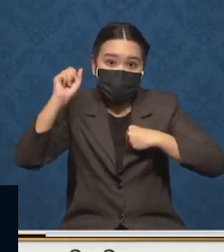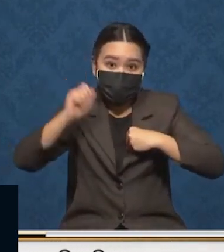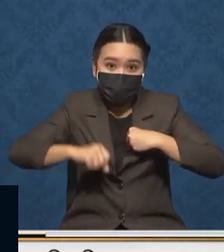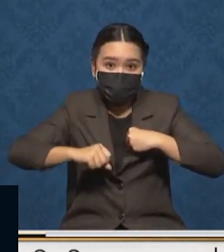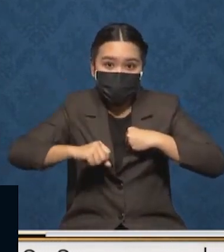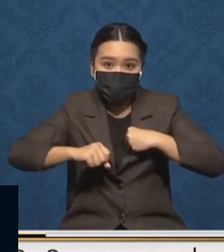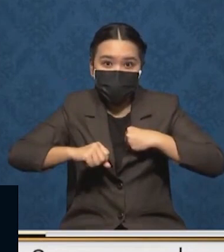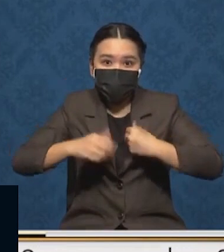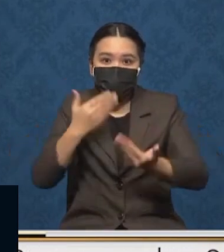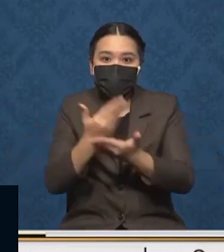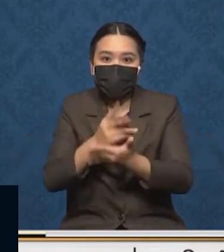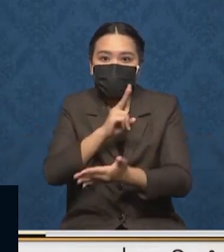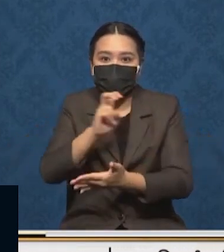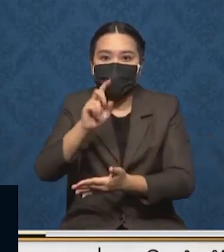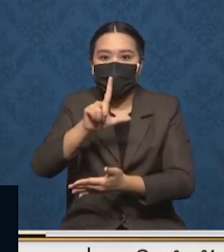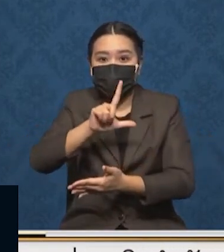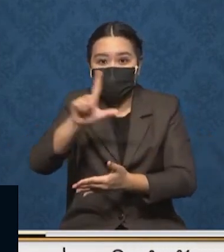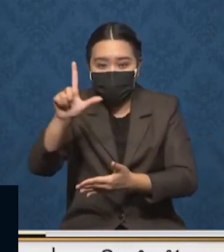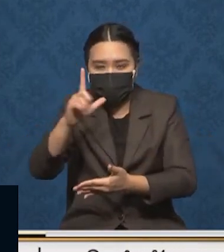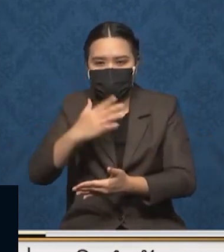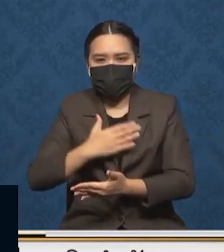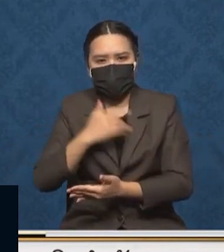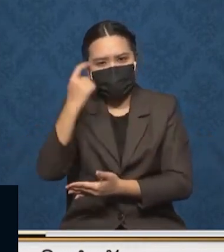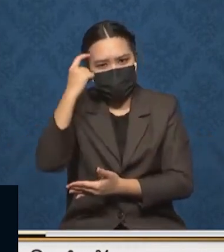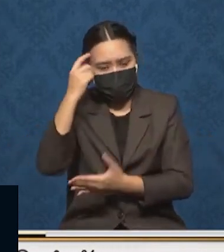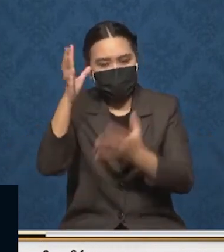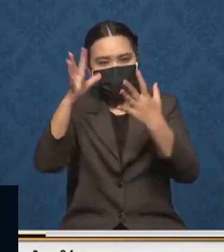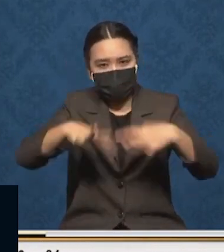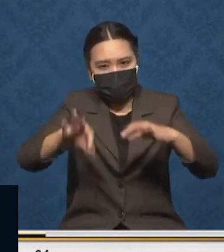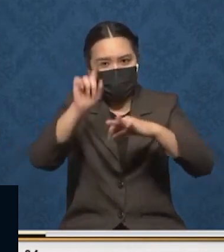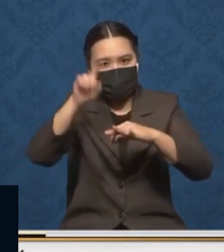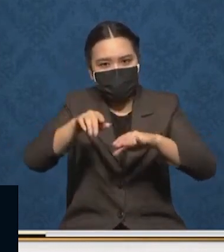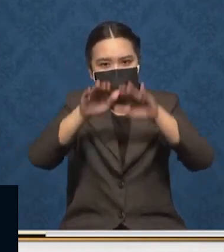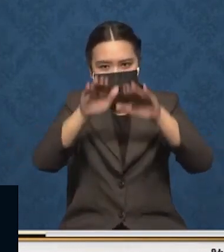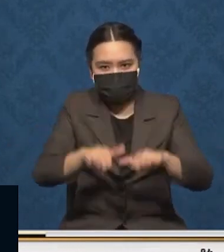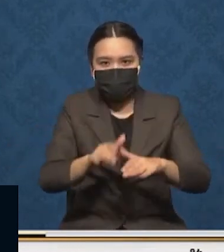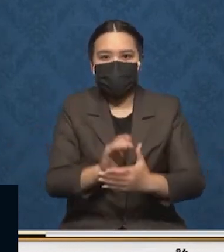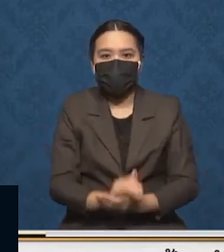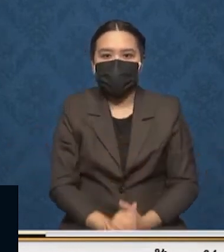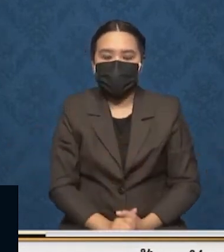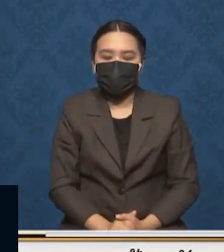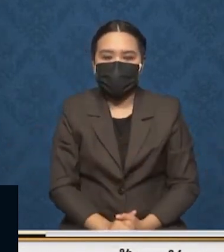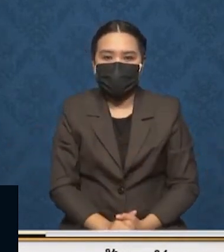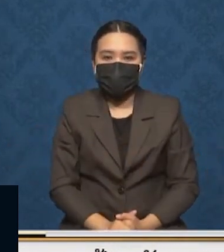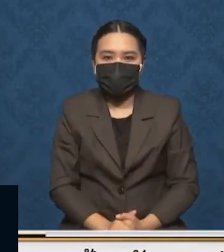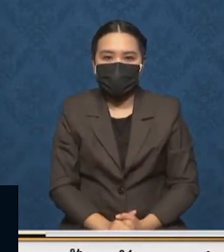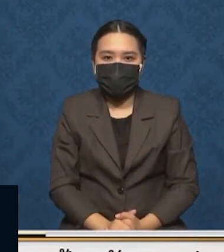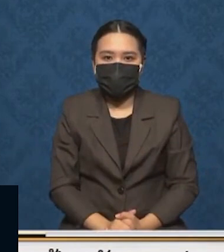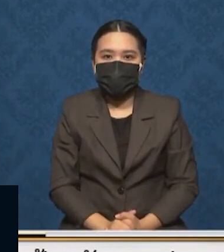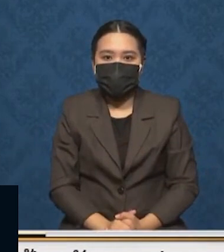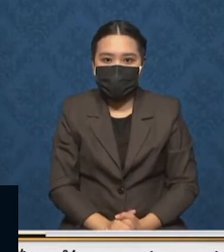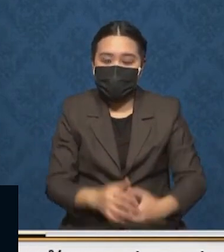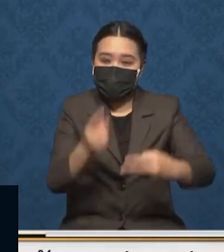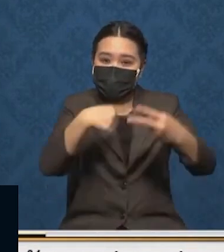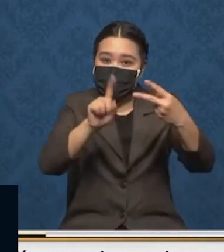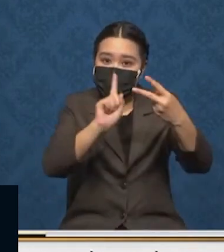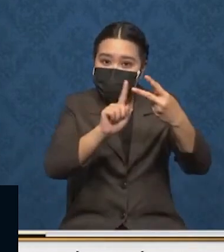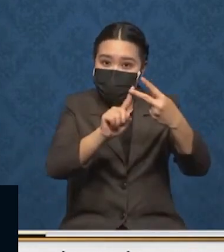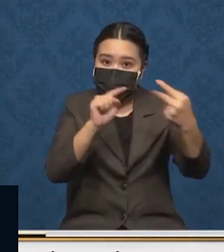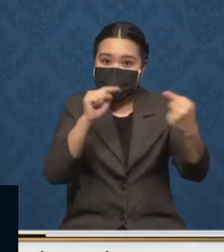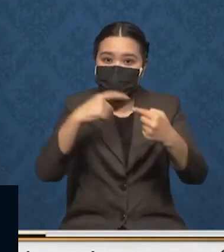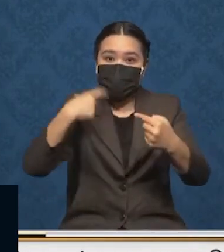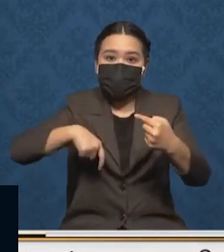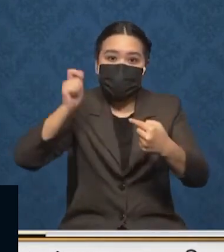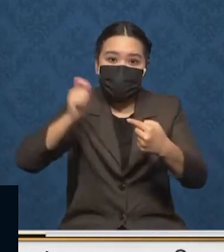ากกว่า200ล้านบาทที่ผมคิดว่าจำเป็นต้องตัดทอนครับในประการที่2ย่อยของกรณีศาลปกคร